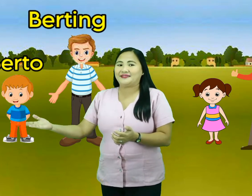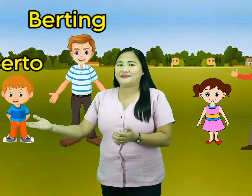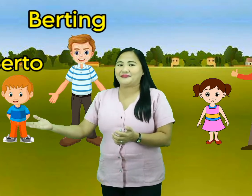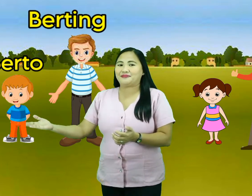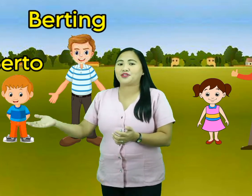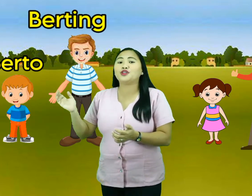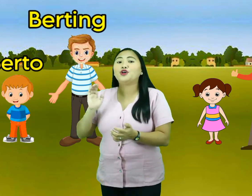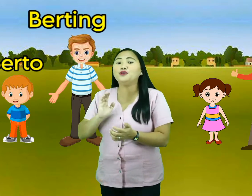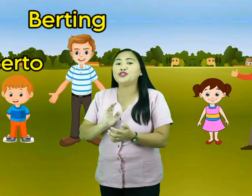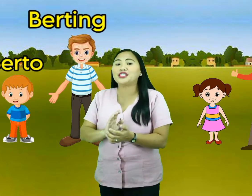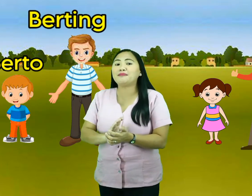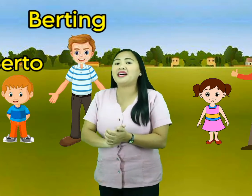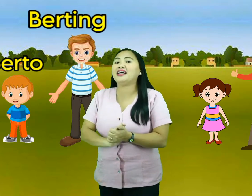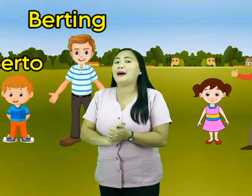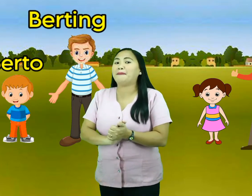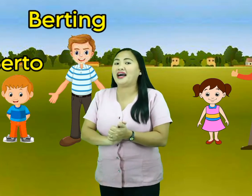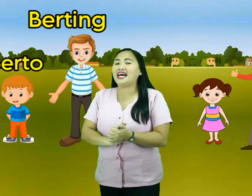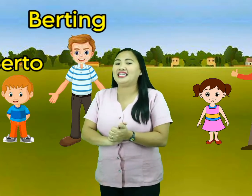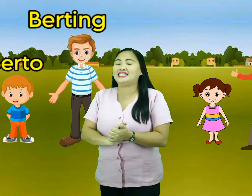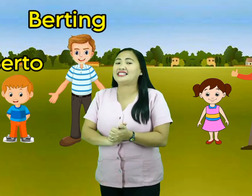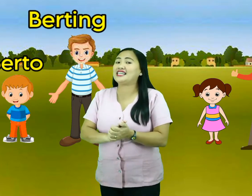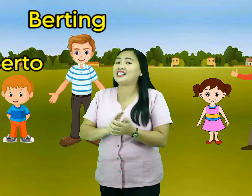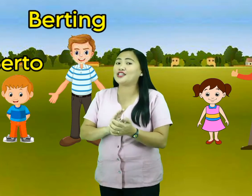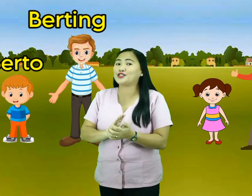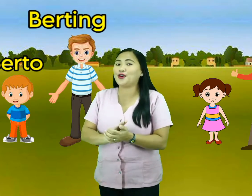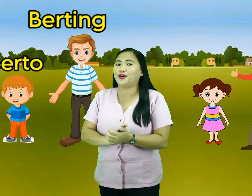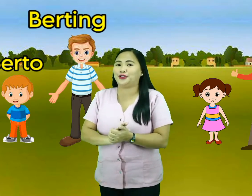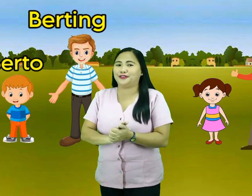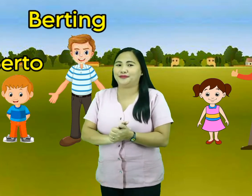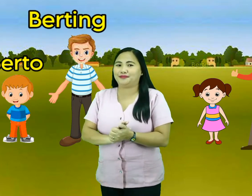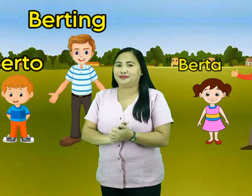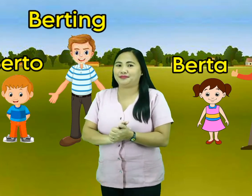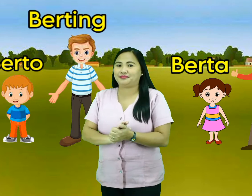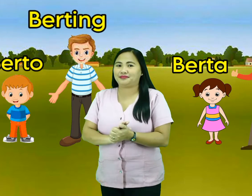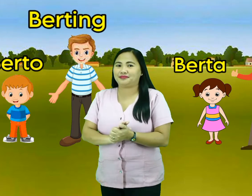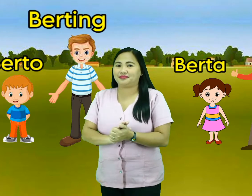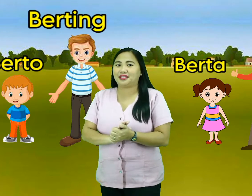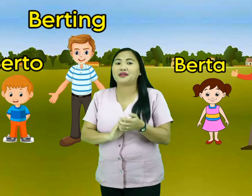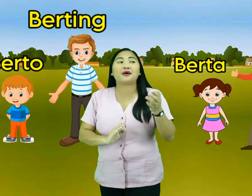Berting. Unsa man ang pangalan sa iyang igsuon?